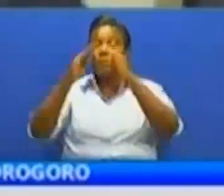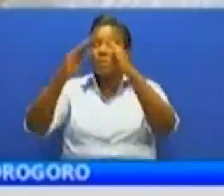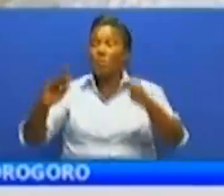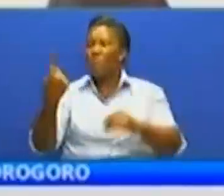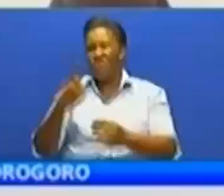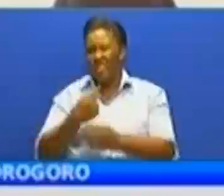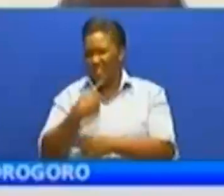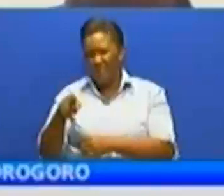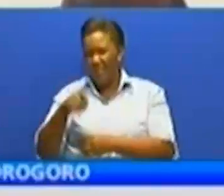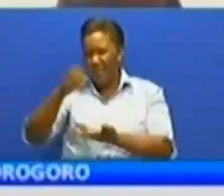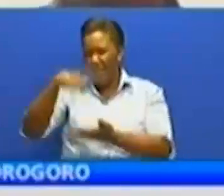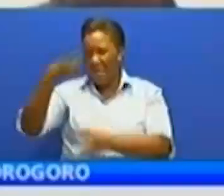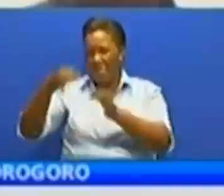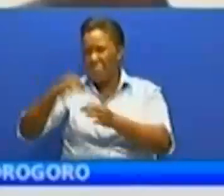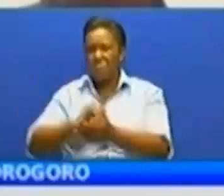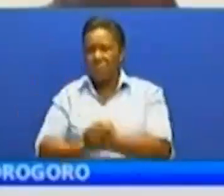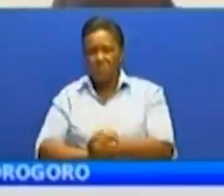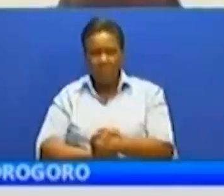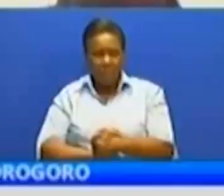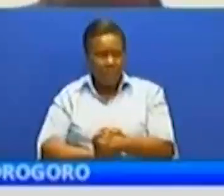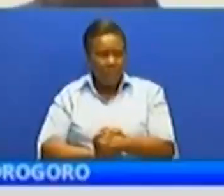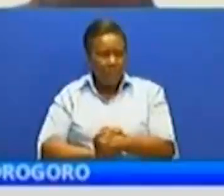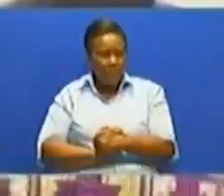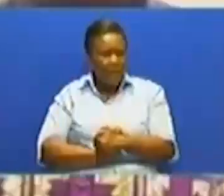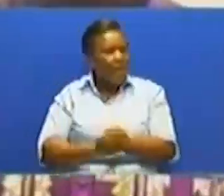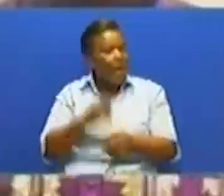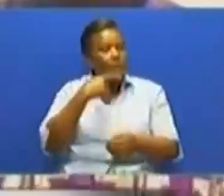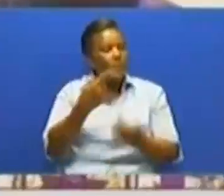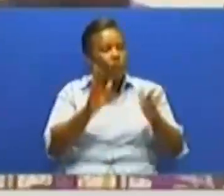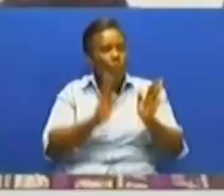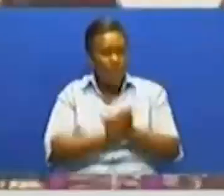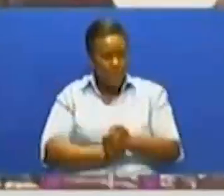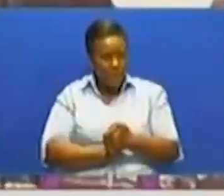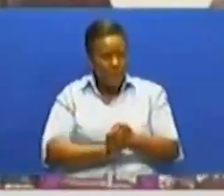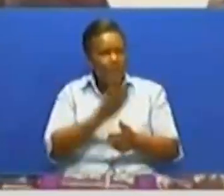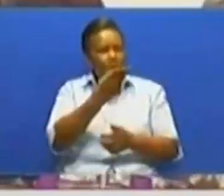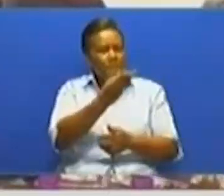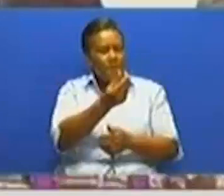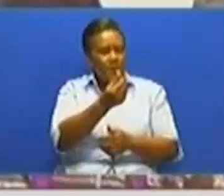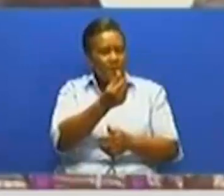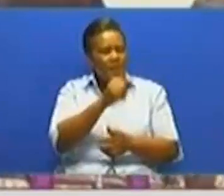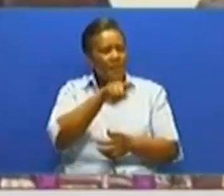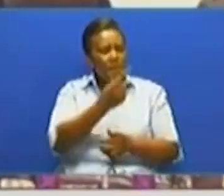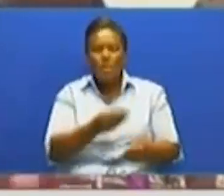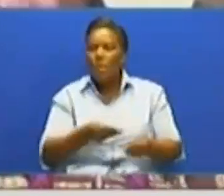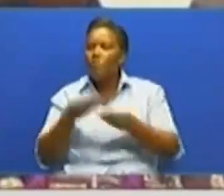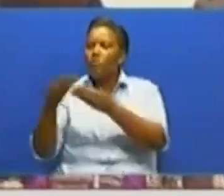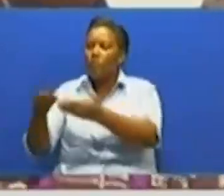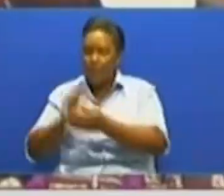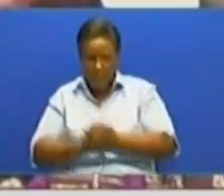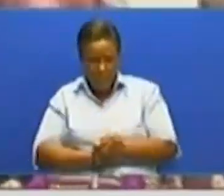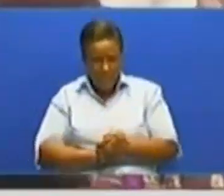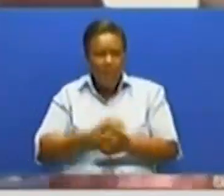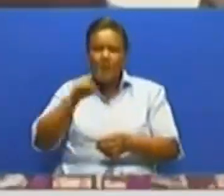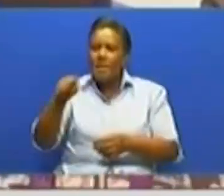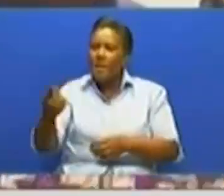halisi. Haonyeshi hawako tayari kusema zile fedha zilitolewa na nani, nani amekuja kufanya